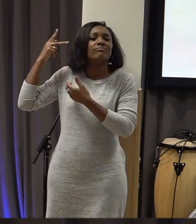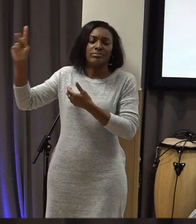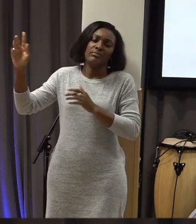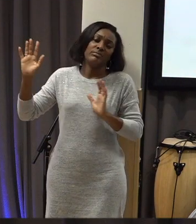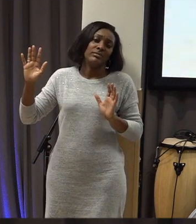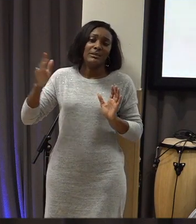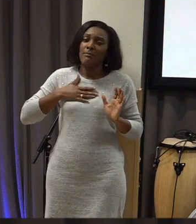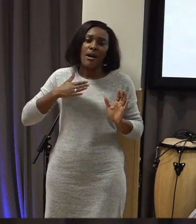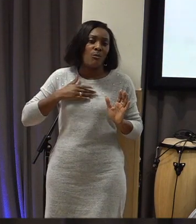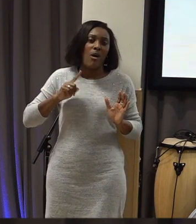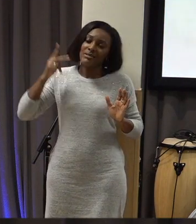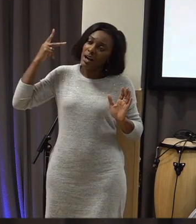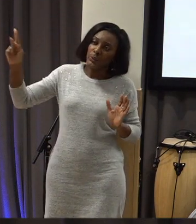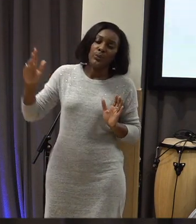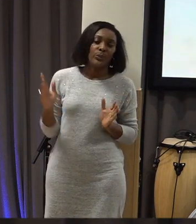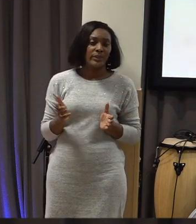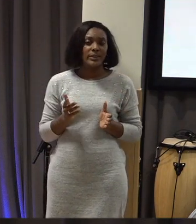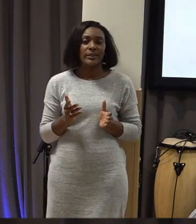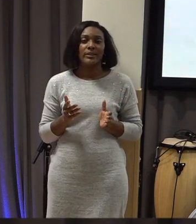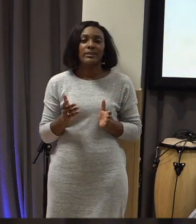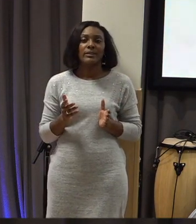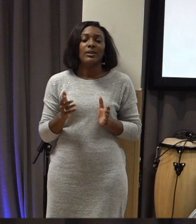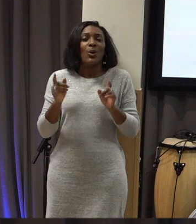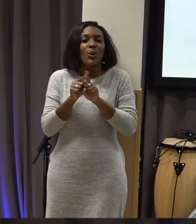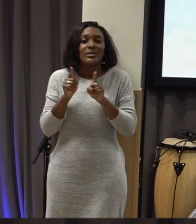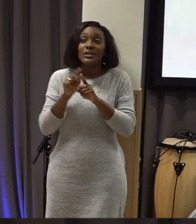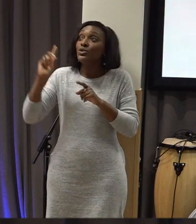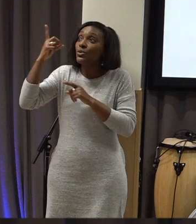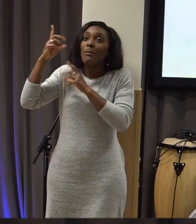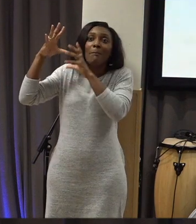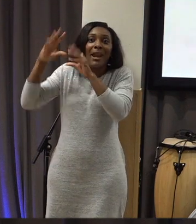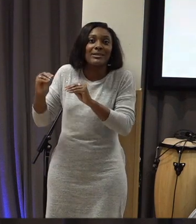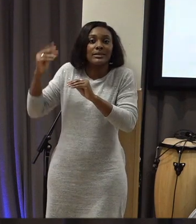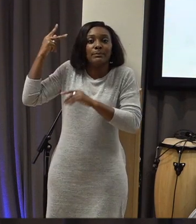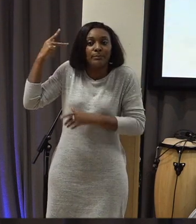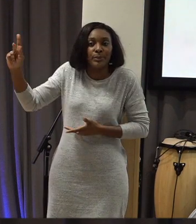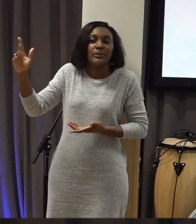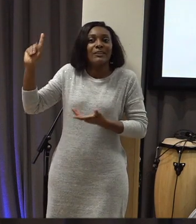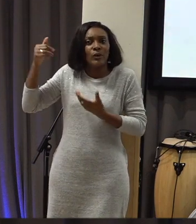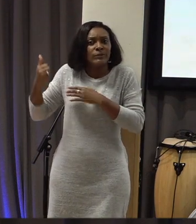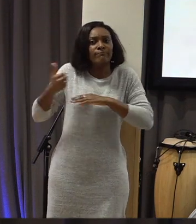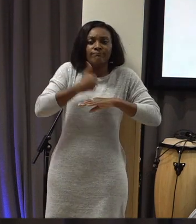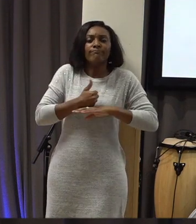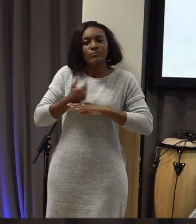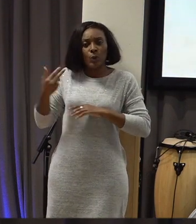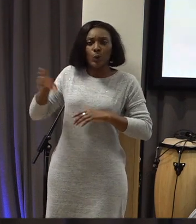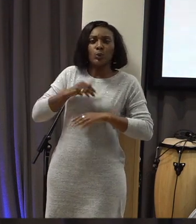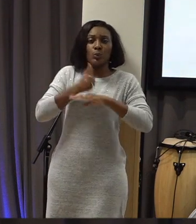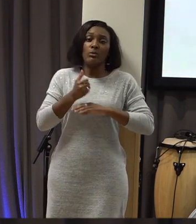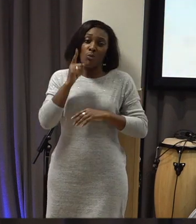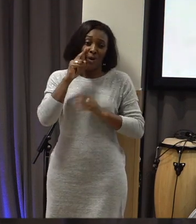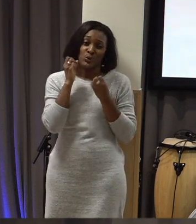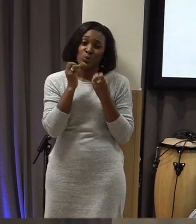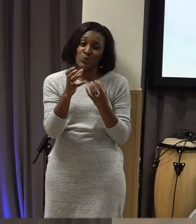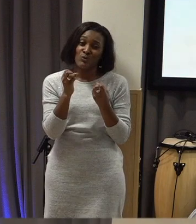aussi de rendre sa place à Dieu. Parce que parfois, Dieu n'a pas la